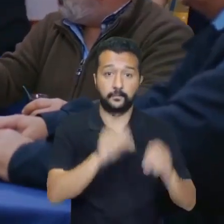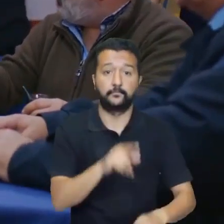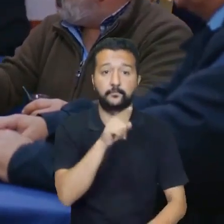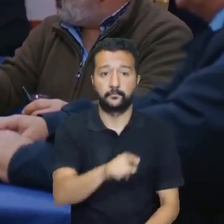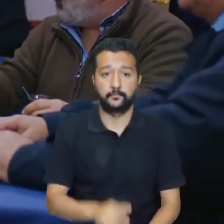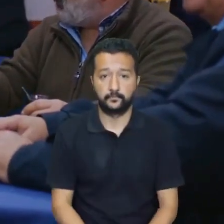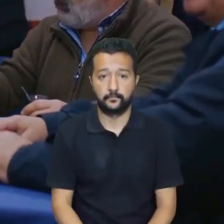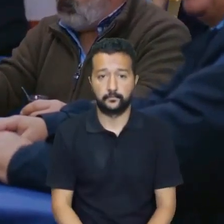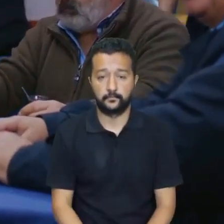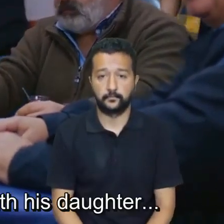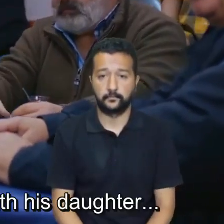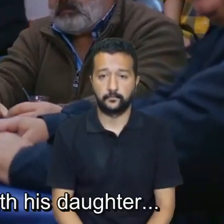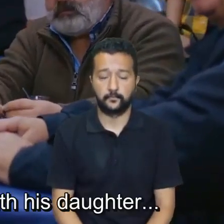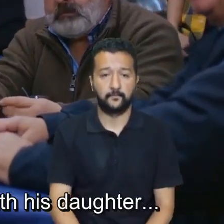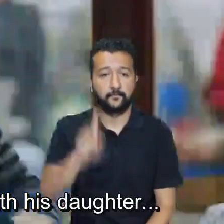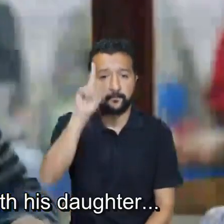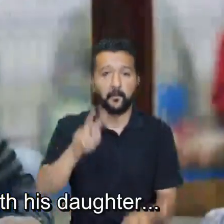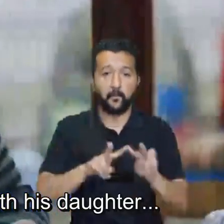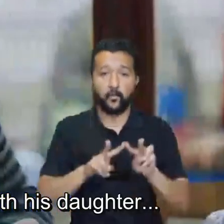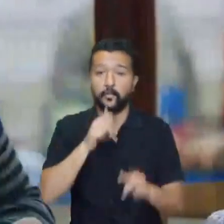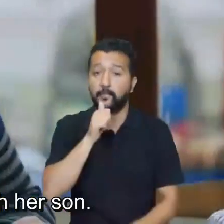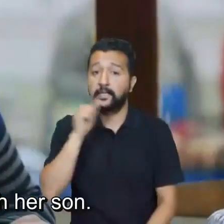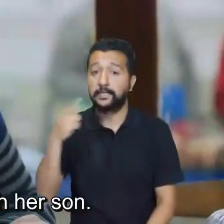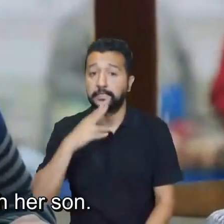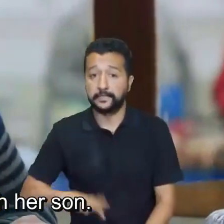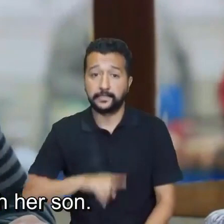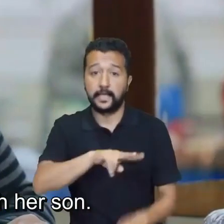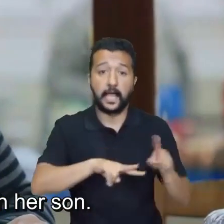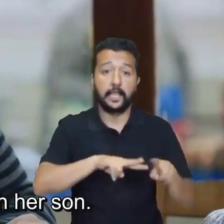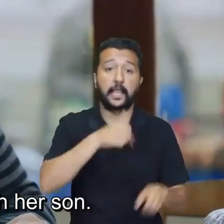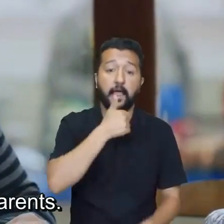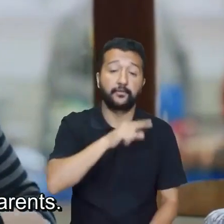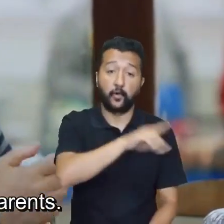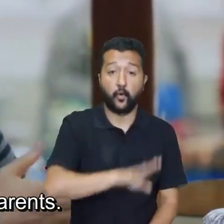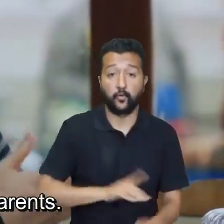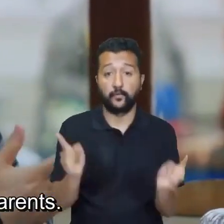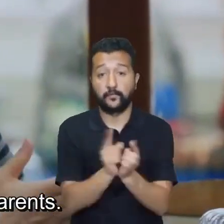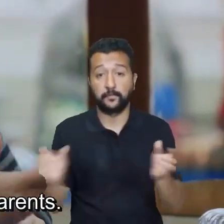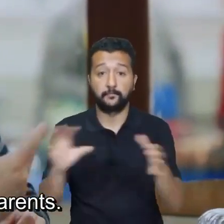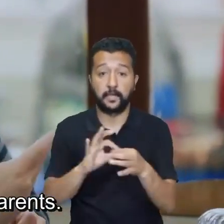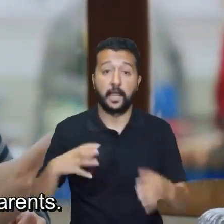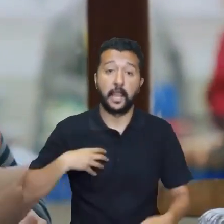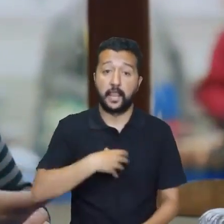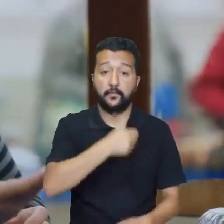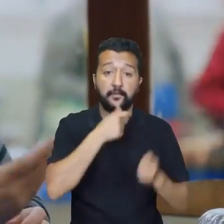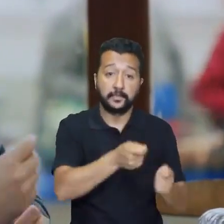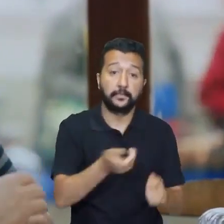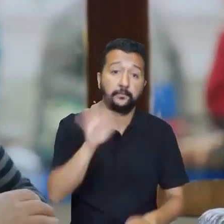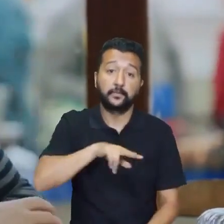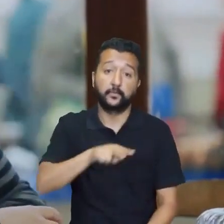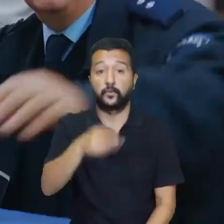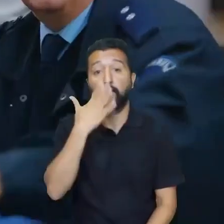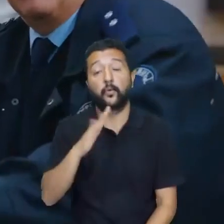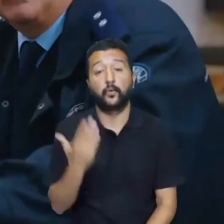Pastaneci ve fırıncıya parmak salladı. Vallahi Münir babayı kızıyla, Adile ablayı oğluyla vuracağız. Yani onlar ana babayı ikna edecekler. Başka çaresi